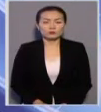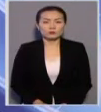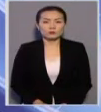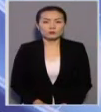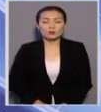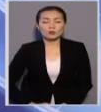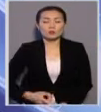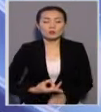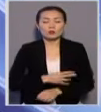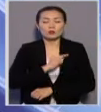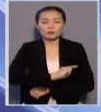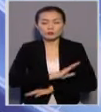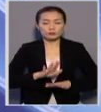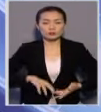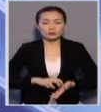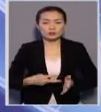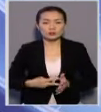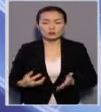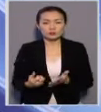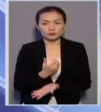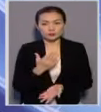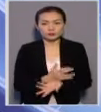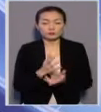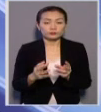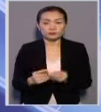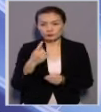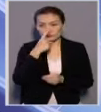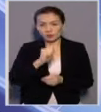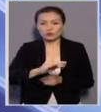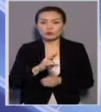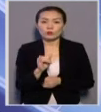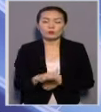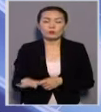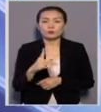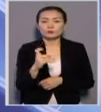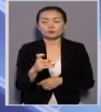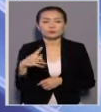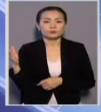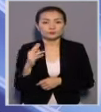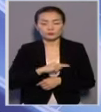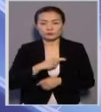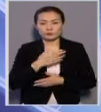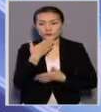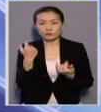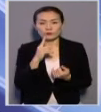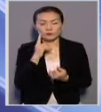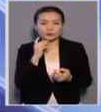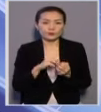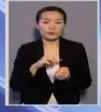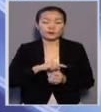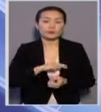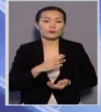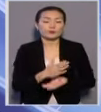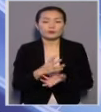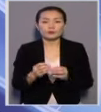Жалғастырамыз. Алғашқы жұмыс орны жобасы нәтижелі. Өйткені бұл Атырау облысы бойынша 100-ге тарта жұмыссыз жас тұрақты жұмысқа